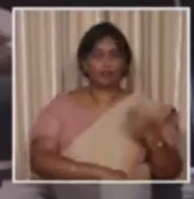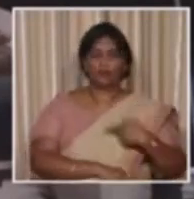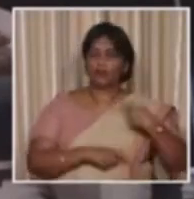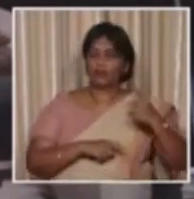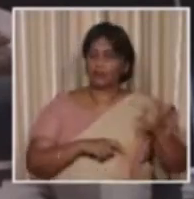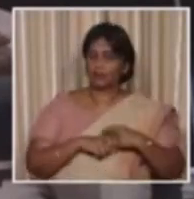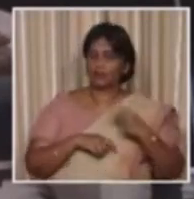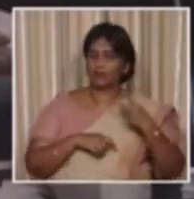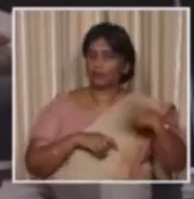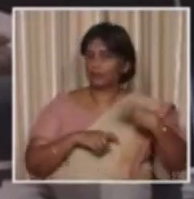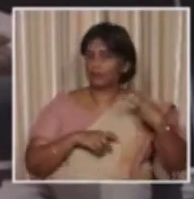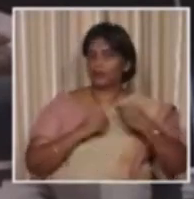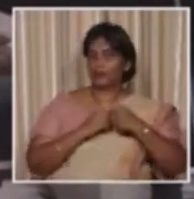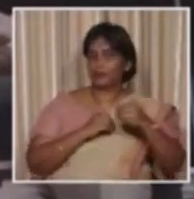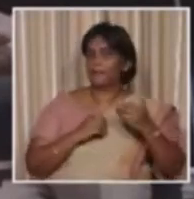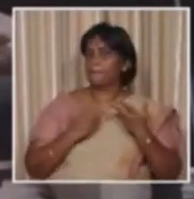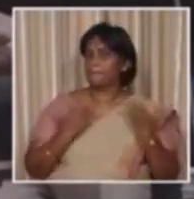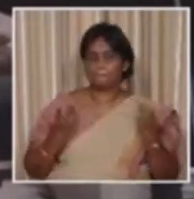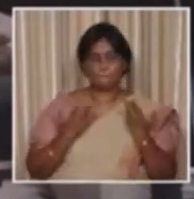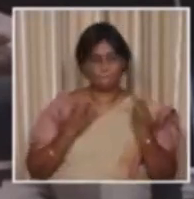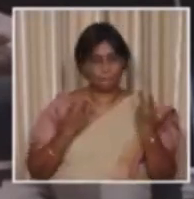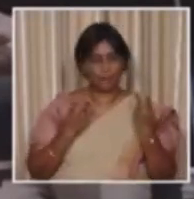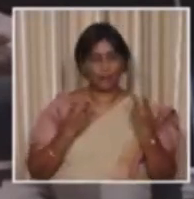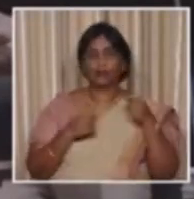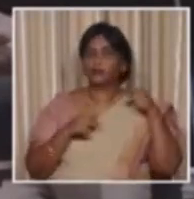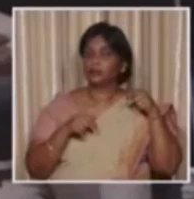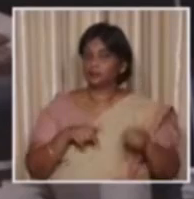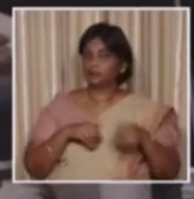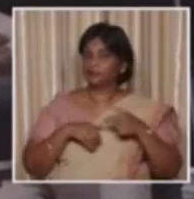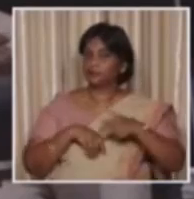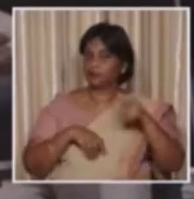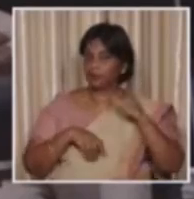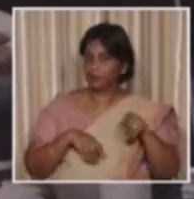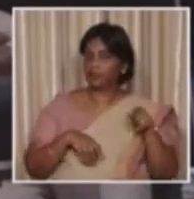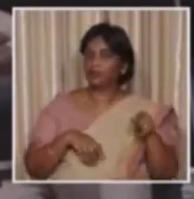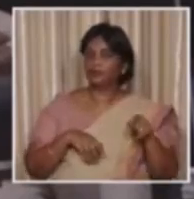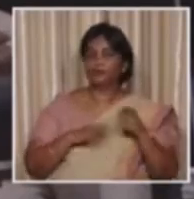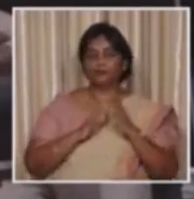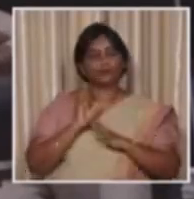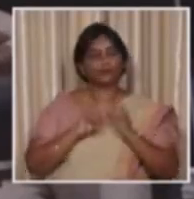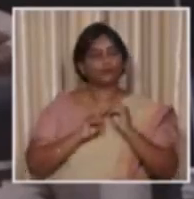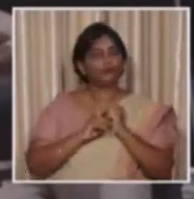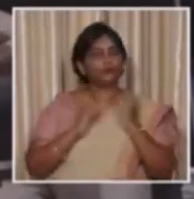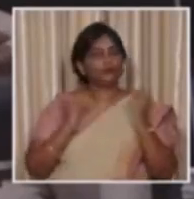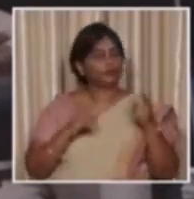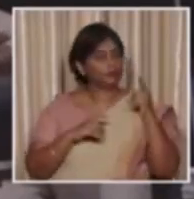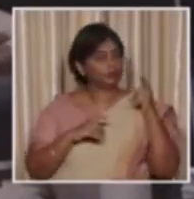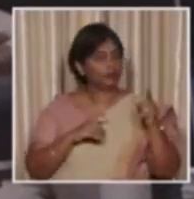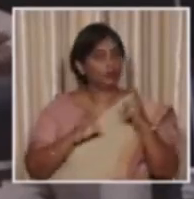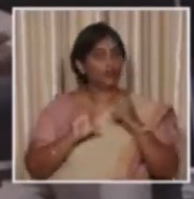பூர்த்தி செய்ய முடிவதில்லை. ஆகவே அவர்களின் சம்பளத்தை 2,000 ரூபாயேனும் அதிகரிக்க நடவடிக்கை எடுக்க